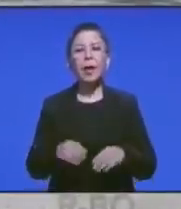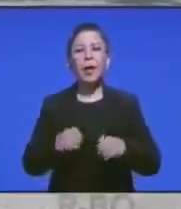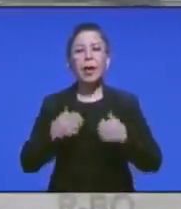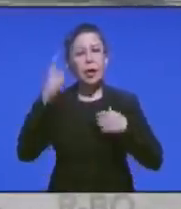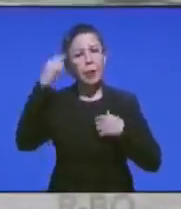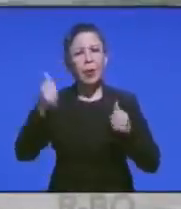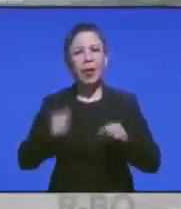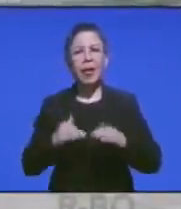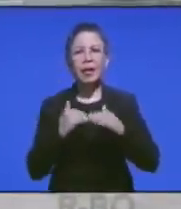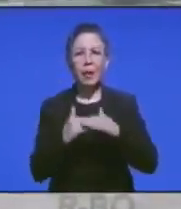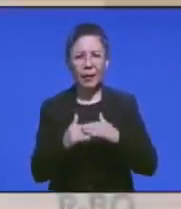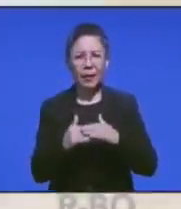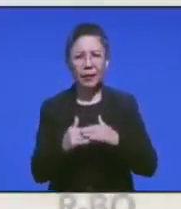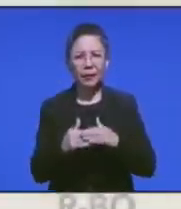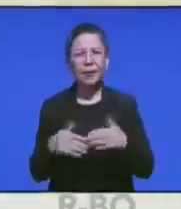terbatas.